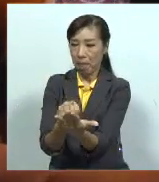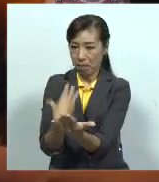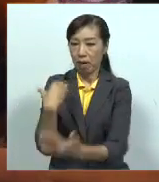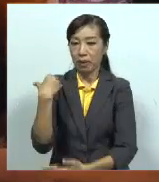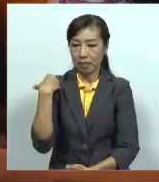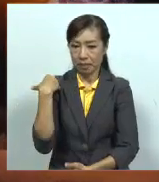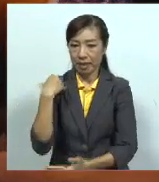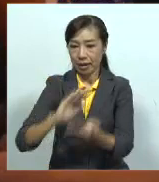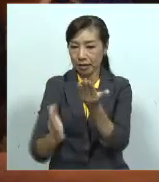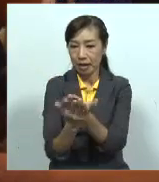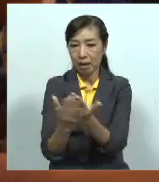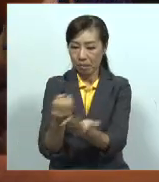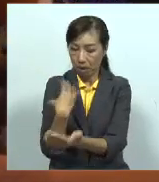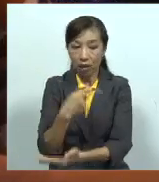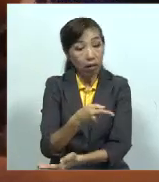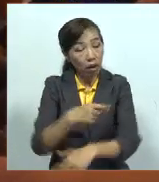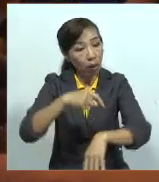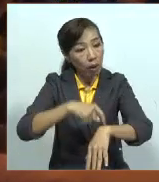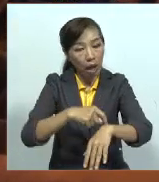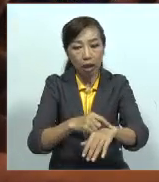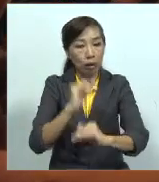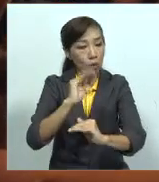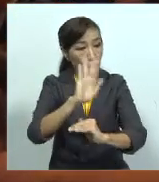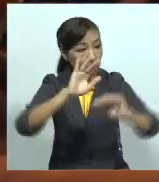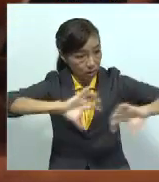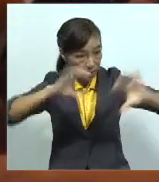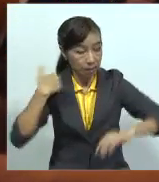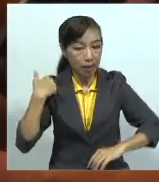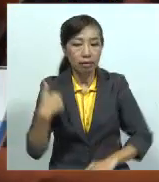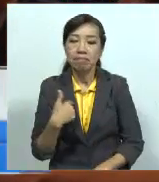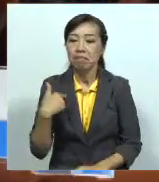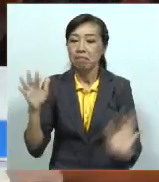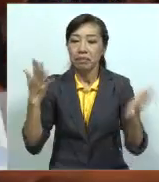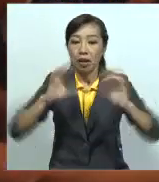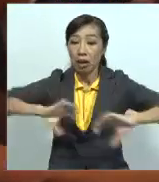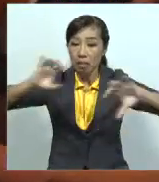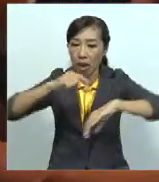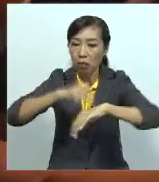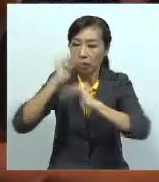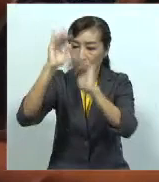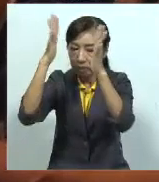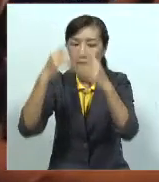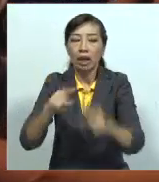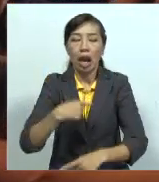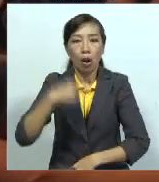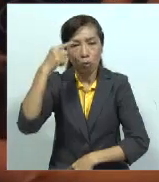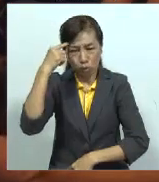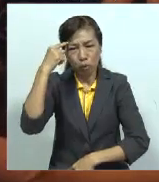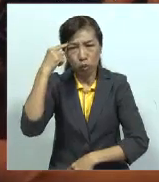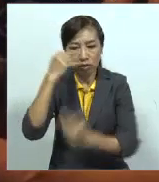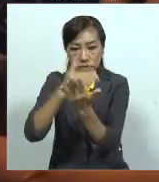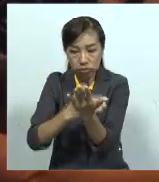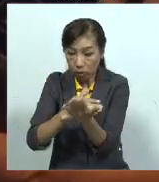ใน แนบติดมา ก่อนเวลาของรัฐบาล อ๋อไม่มีฮะไม่มี อย่างนำขึ้นทุนเก้า แต่เราก็รู้ว่าเร็วเนาะก็ดีอ่ะเพรา